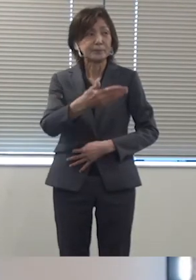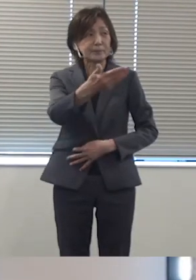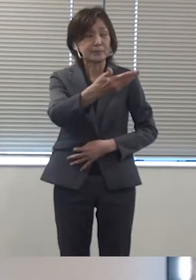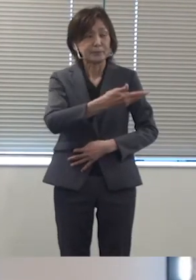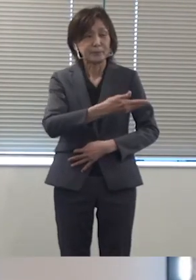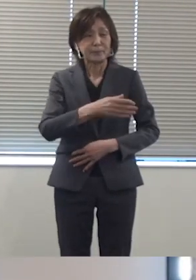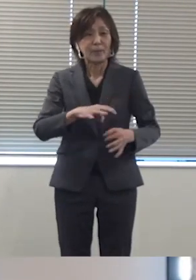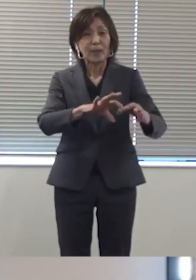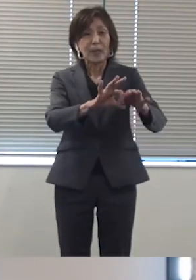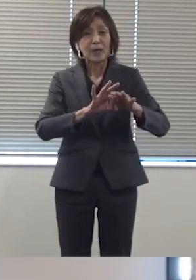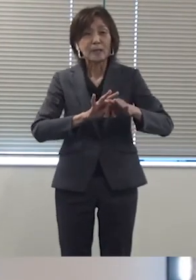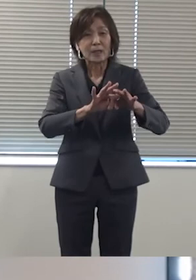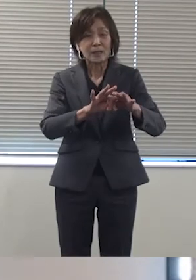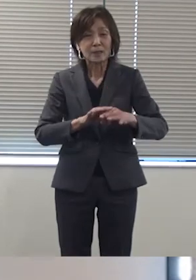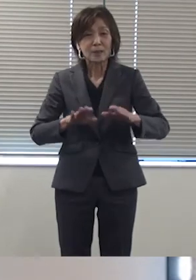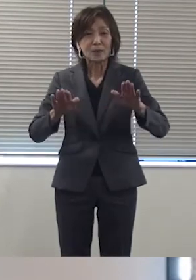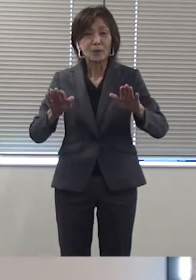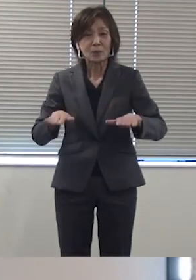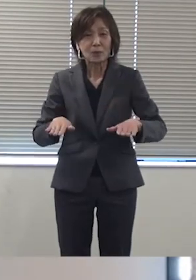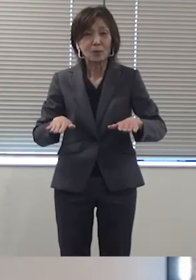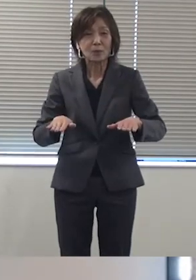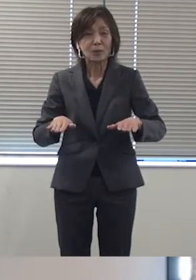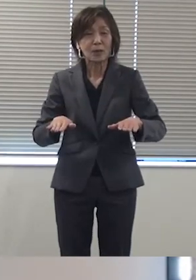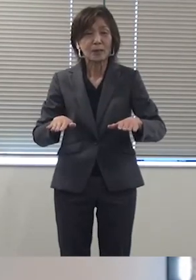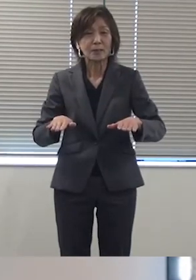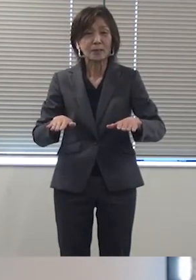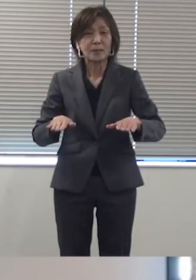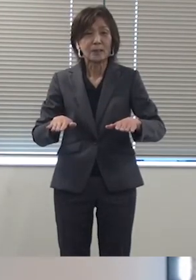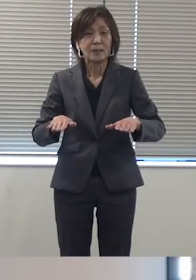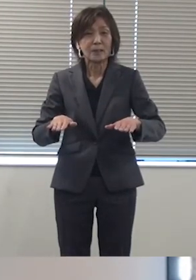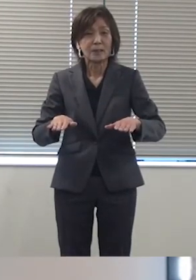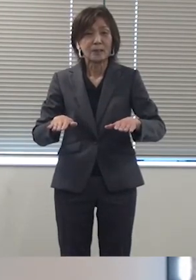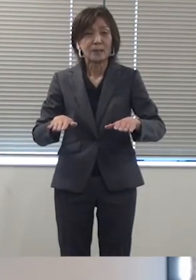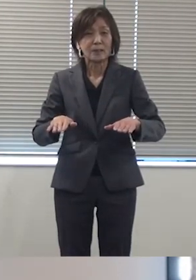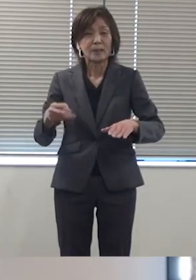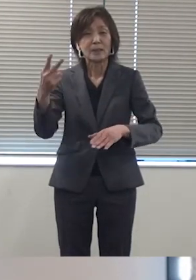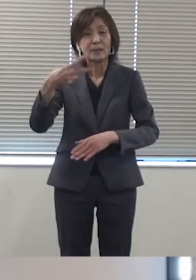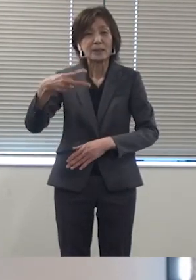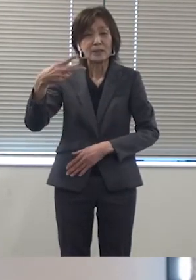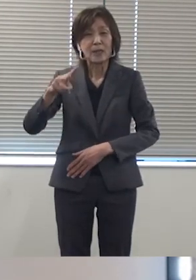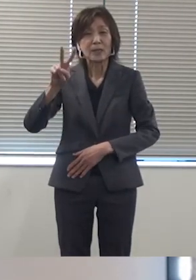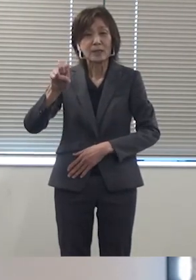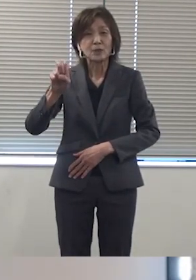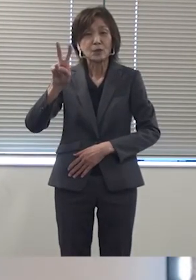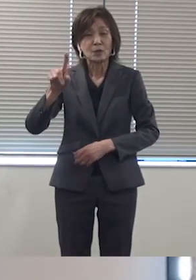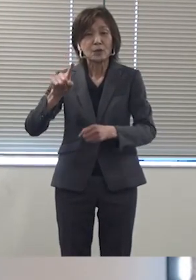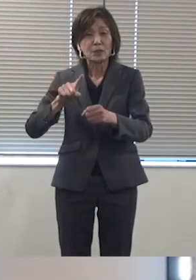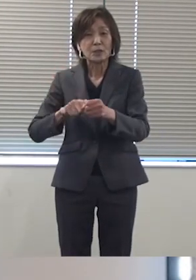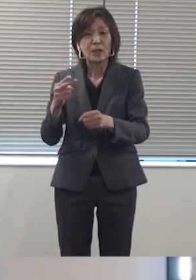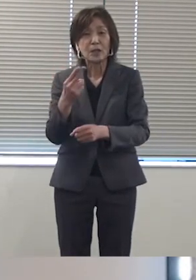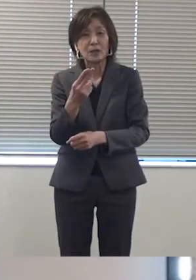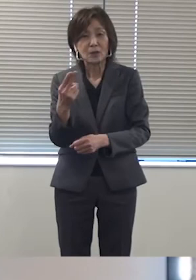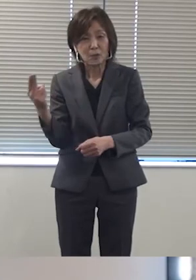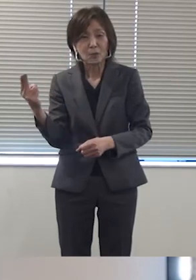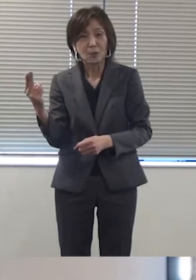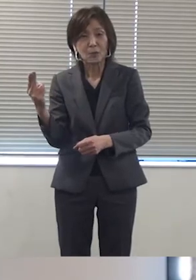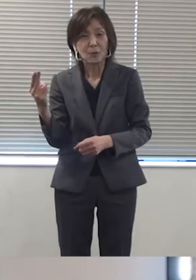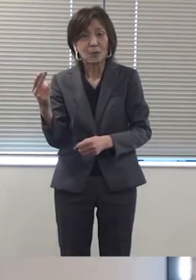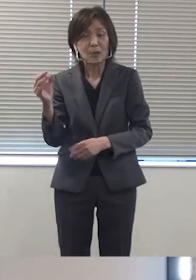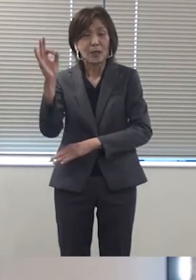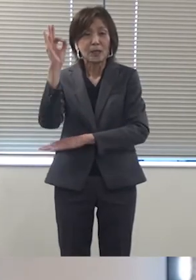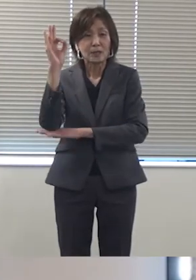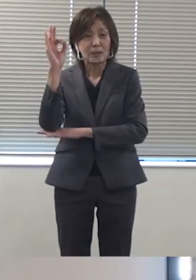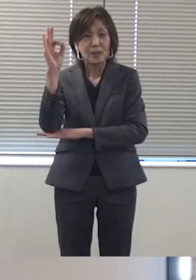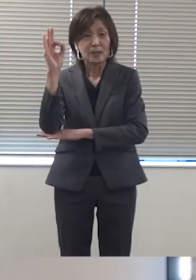全化プランの最終年度だと思うんですけど、今、現状 の、 財政運営